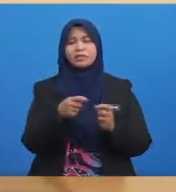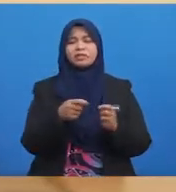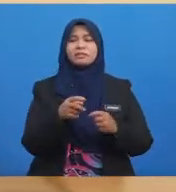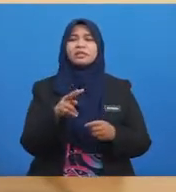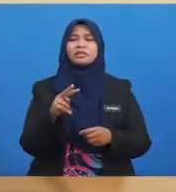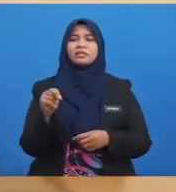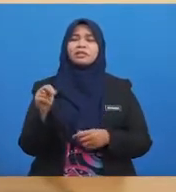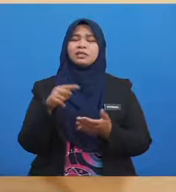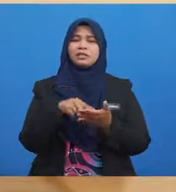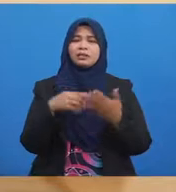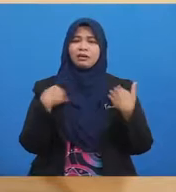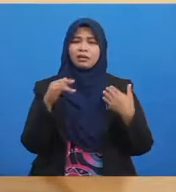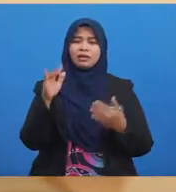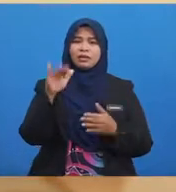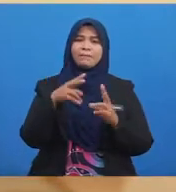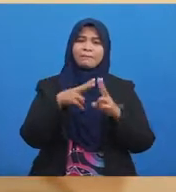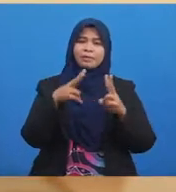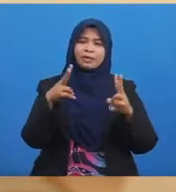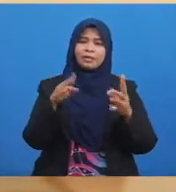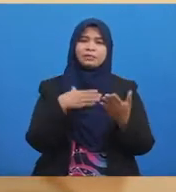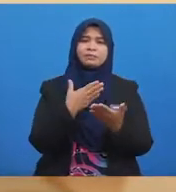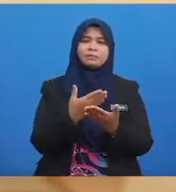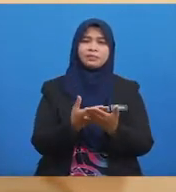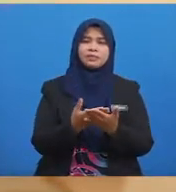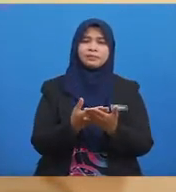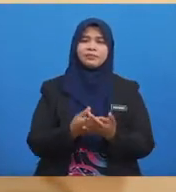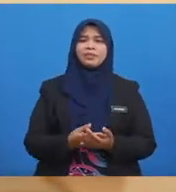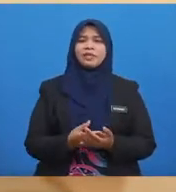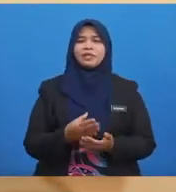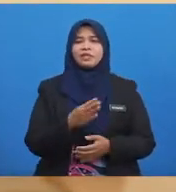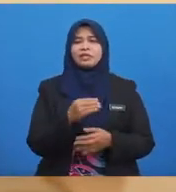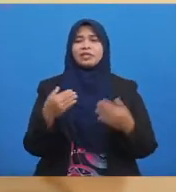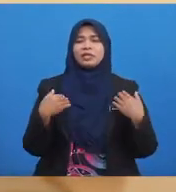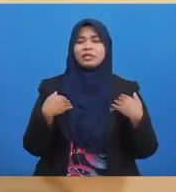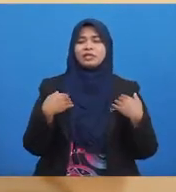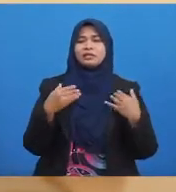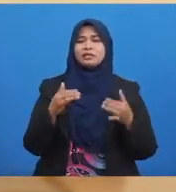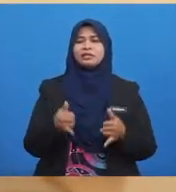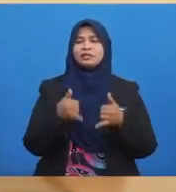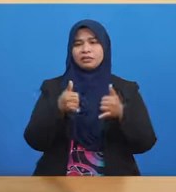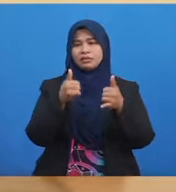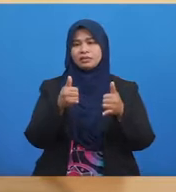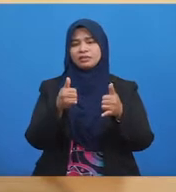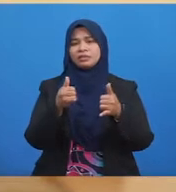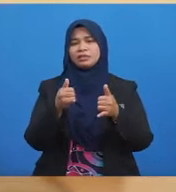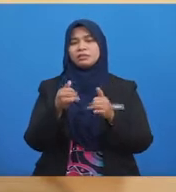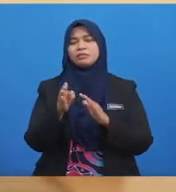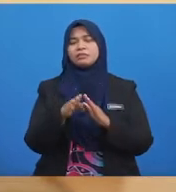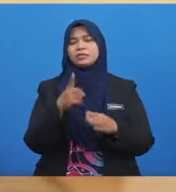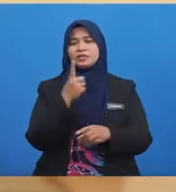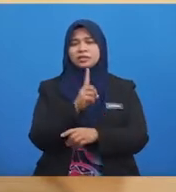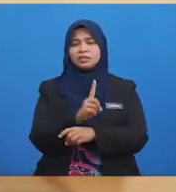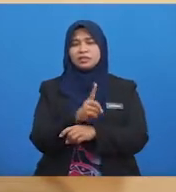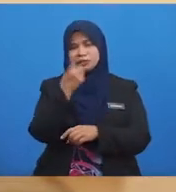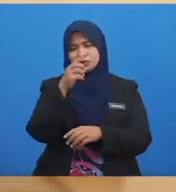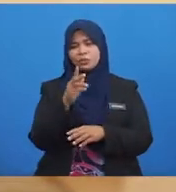Tambahan pula, pihak Australia juga berazam untuk menguasai pentadbiran tentera di Sarawak